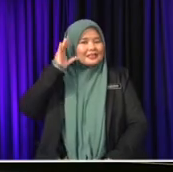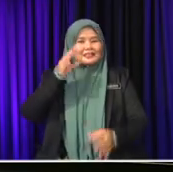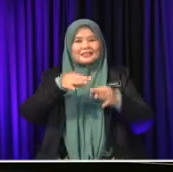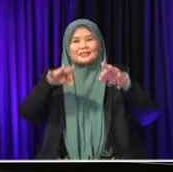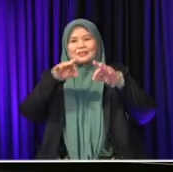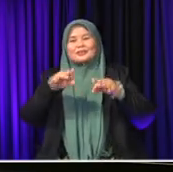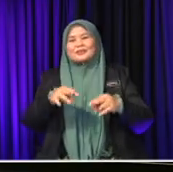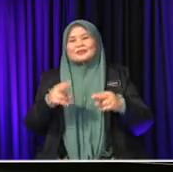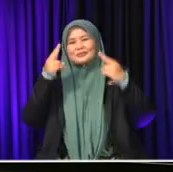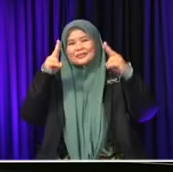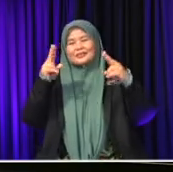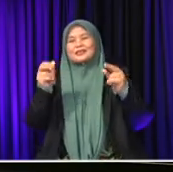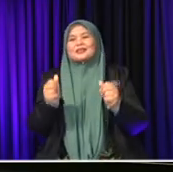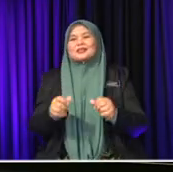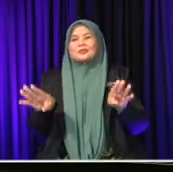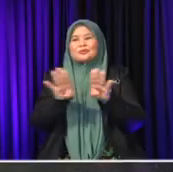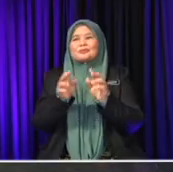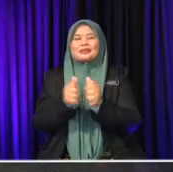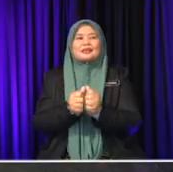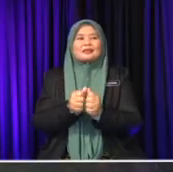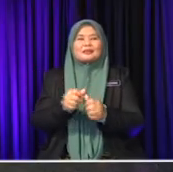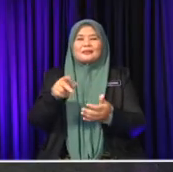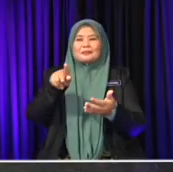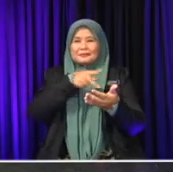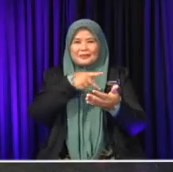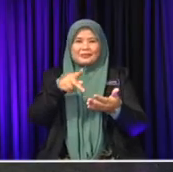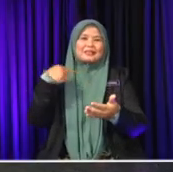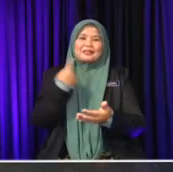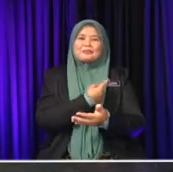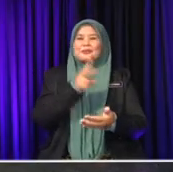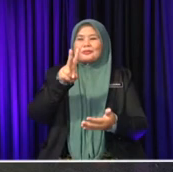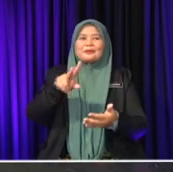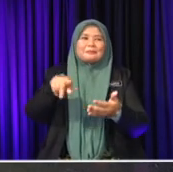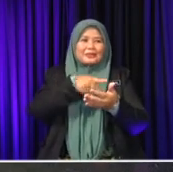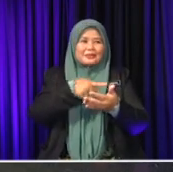tutup dengan pantun betul betul kita berdua oke